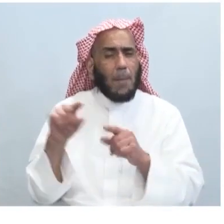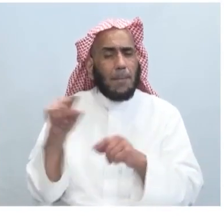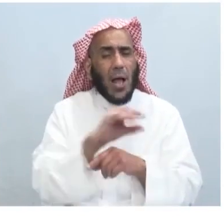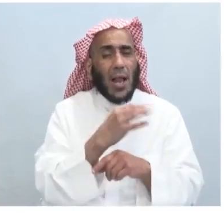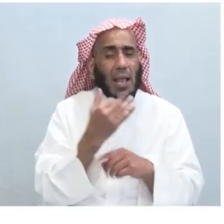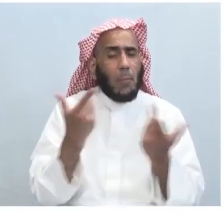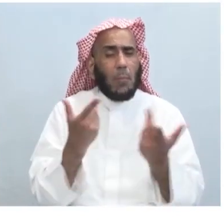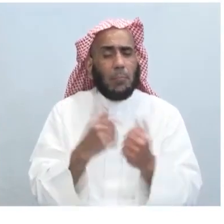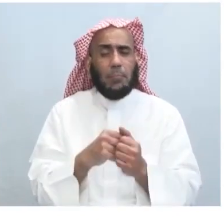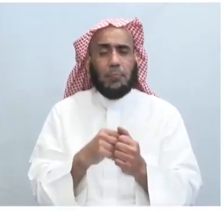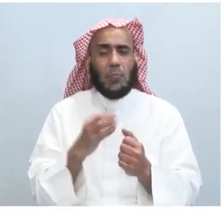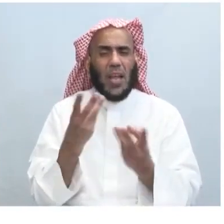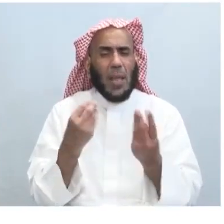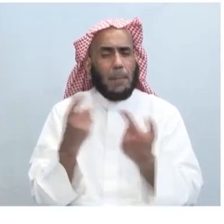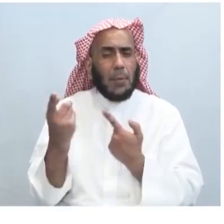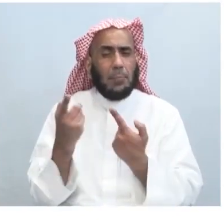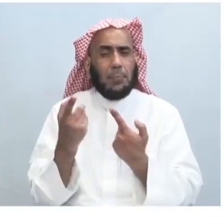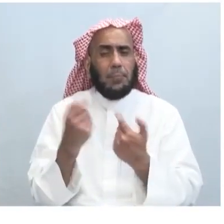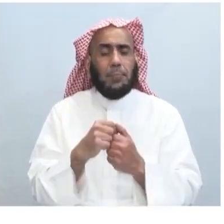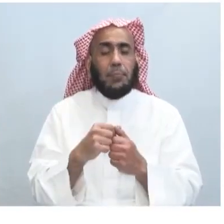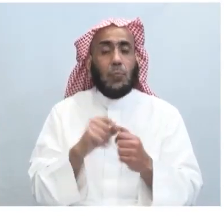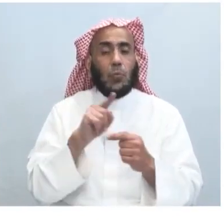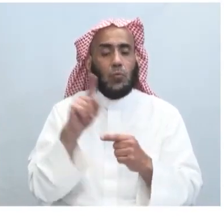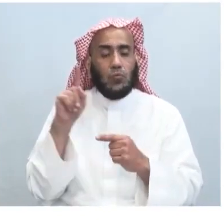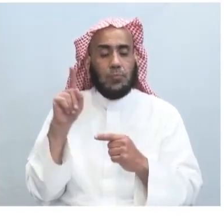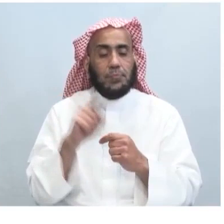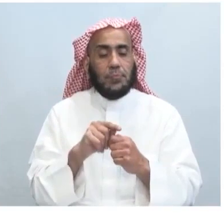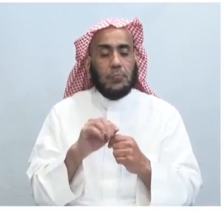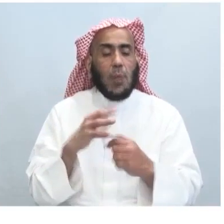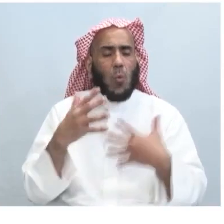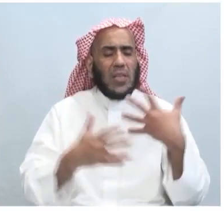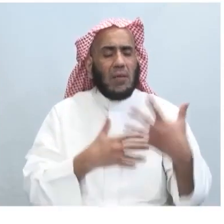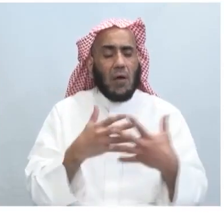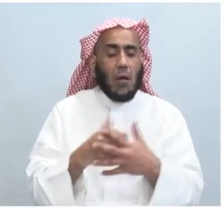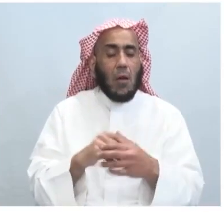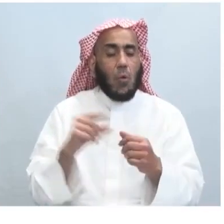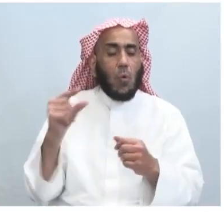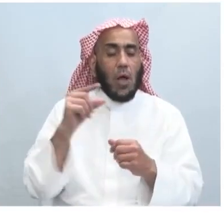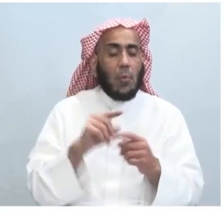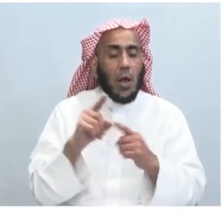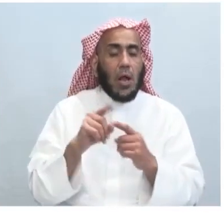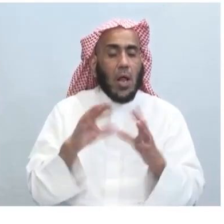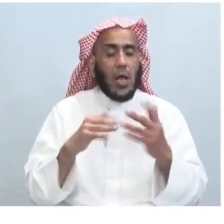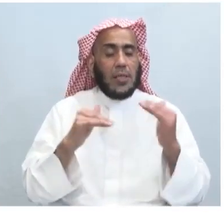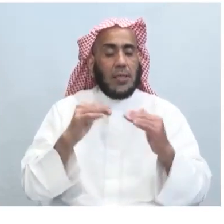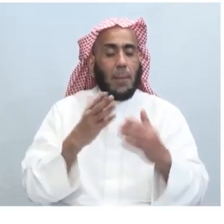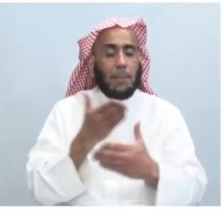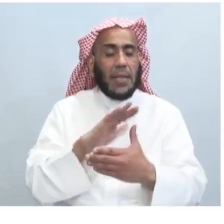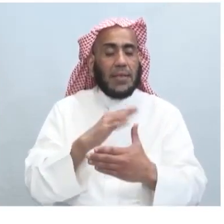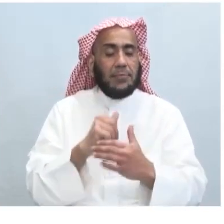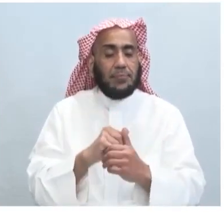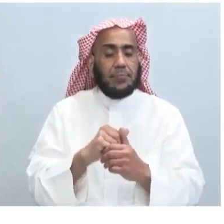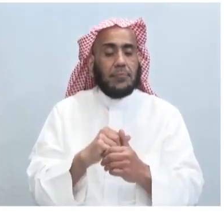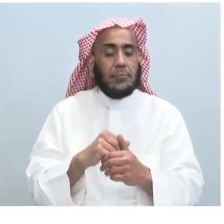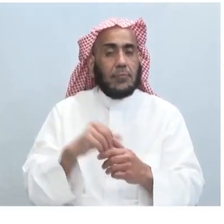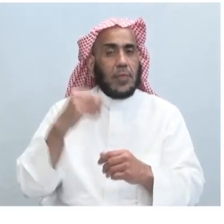القيم لاحظ هنا وهنا ما هو التفاعل هو عباره عن حاله اتزان بين